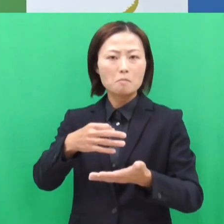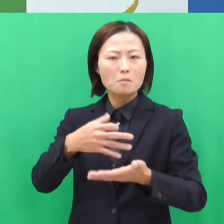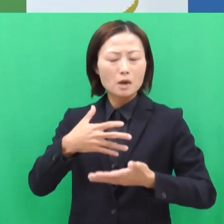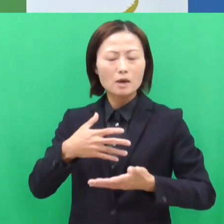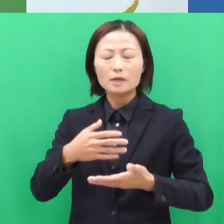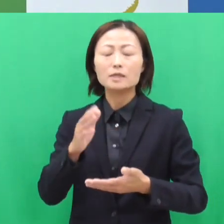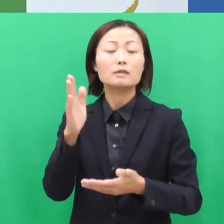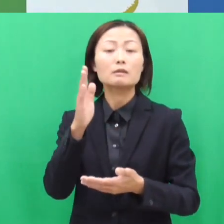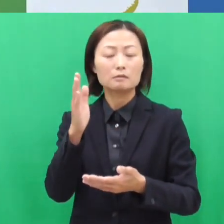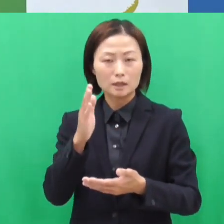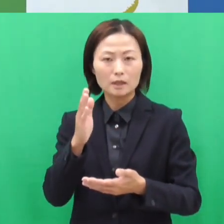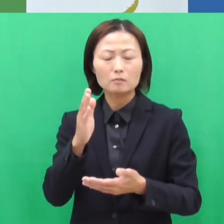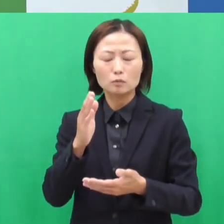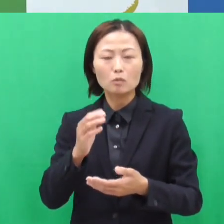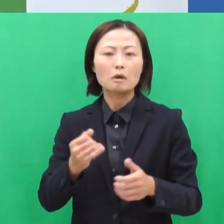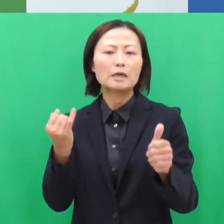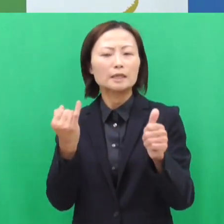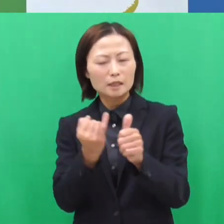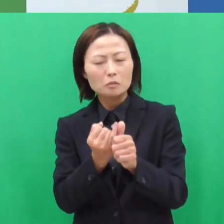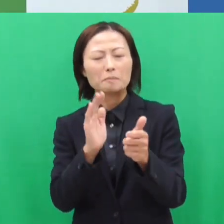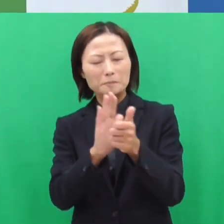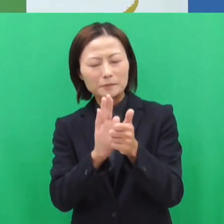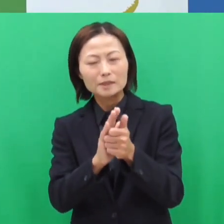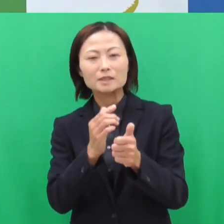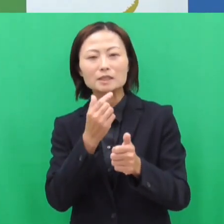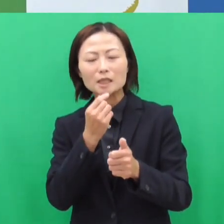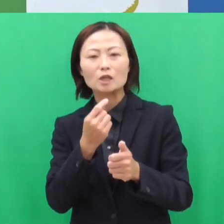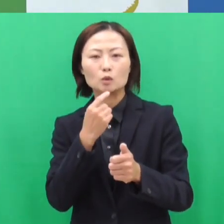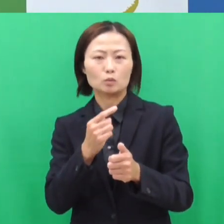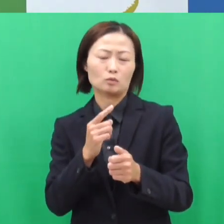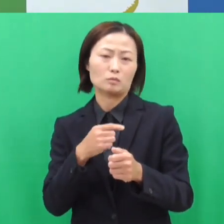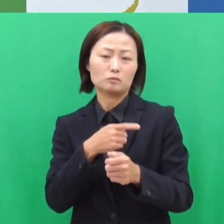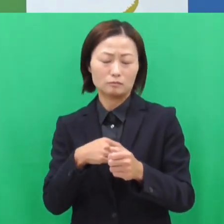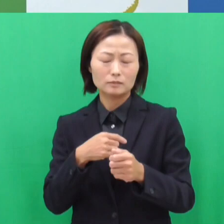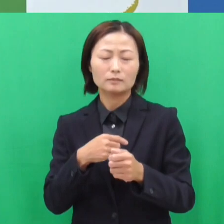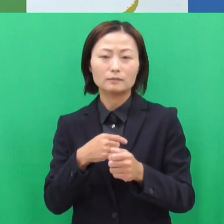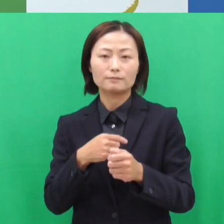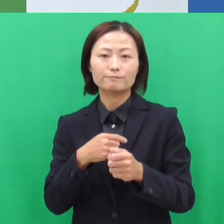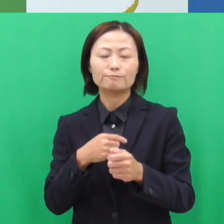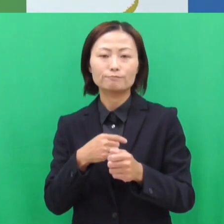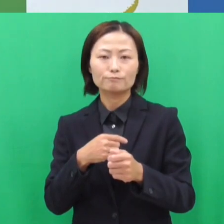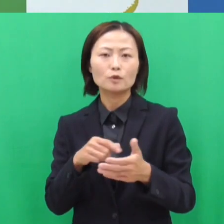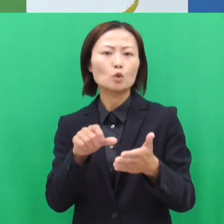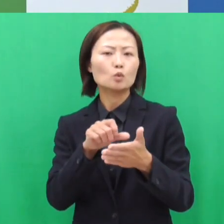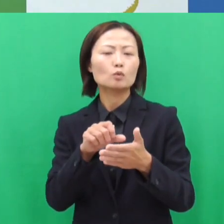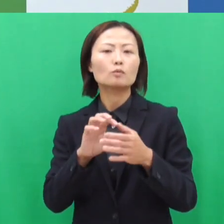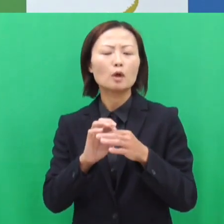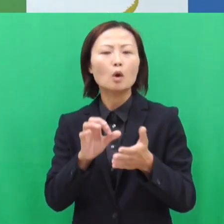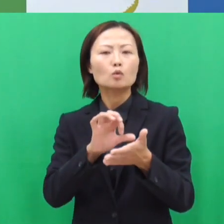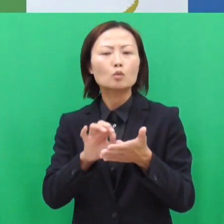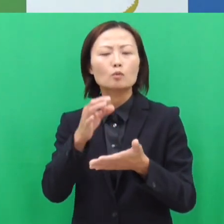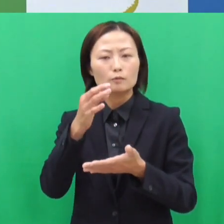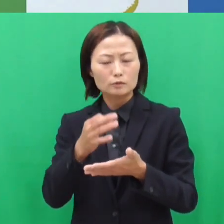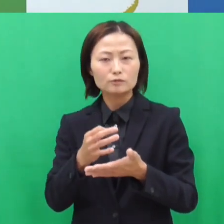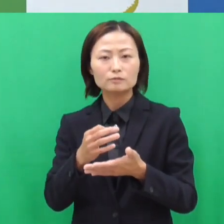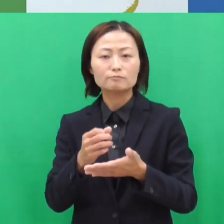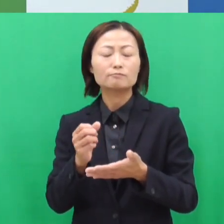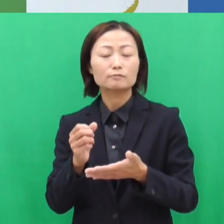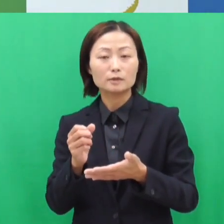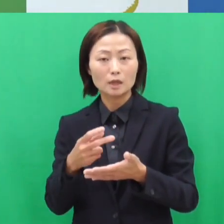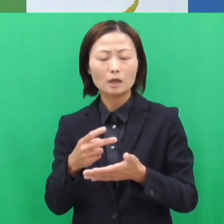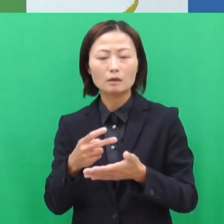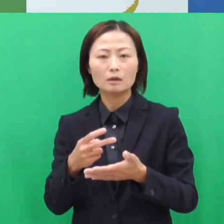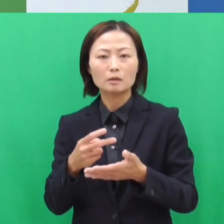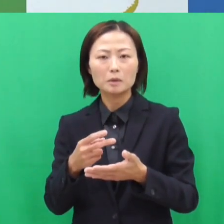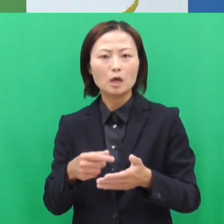良いパートナーを復活を見つけてほしいというかそれはもう狙いですから金額も一緒に安いですし何よりもしっかりとした